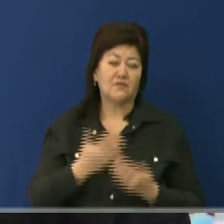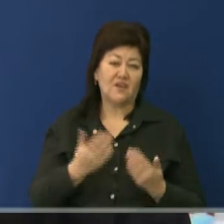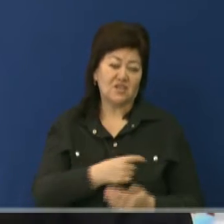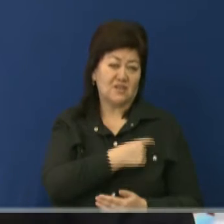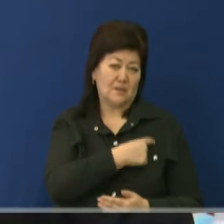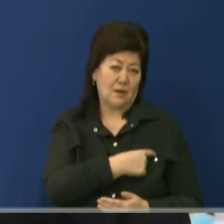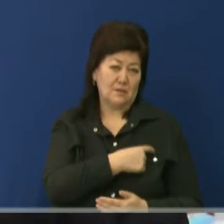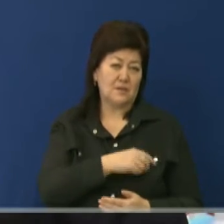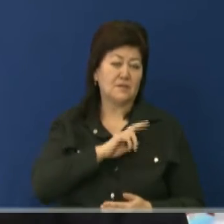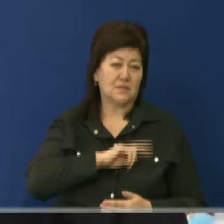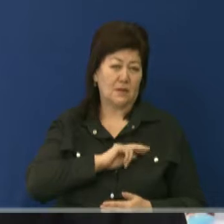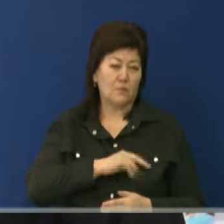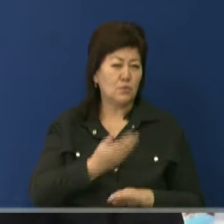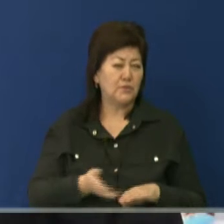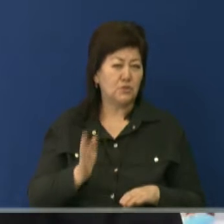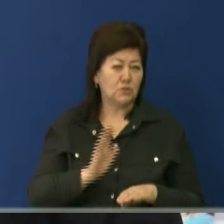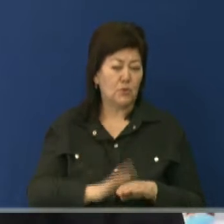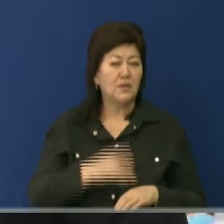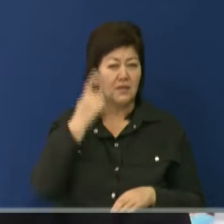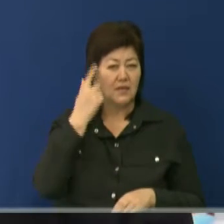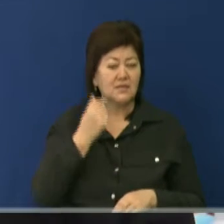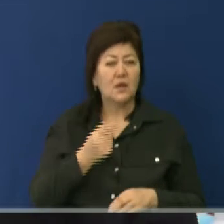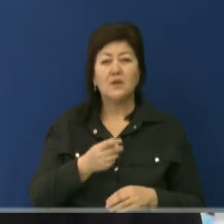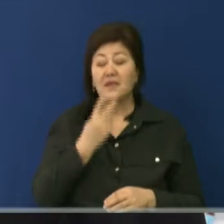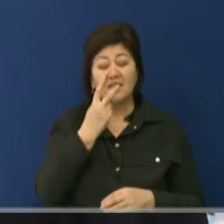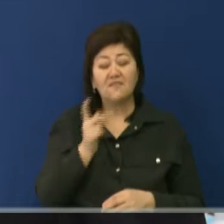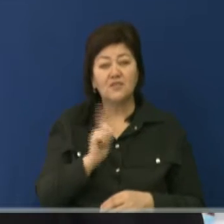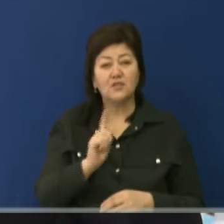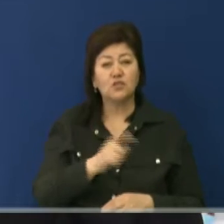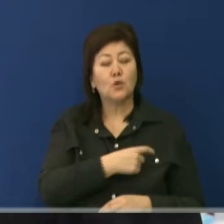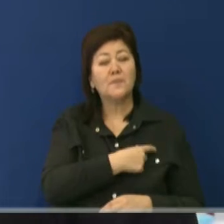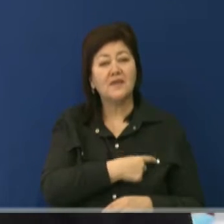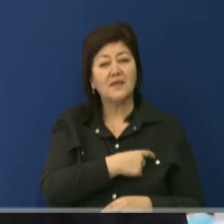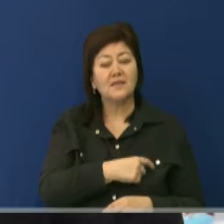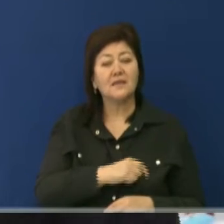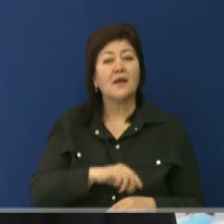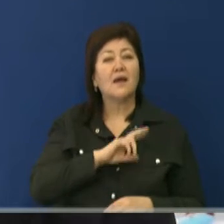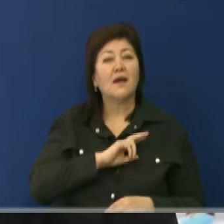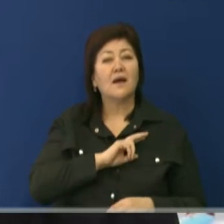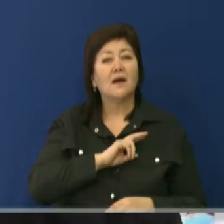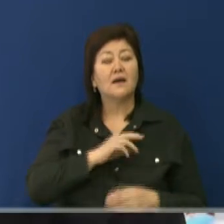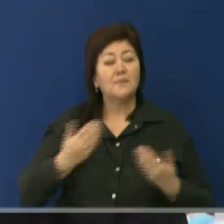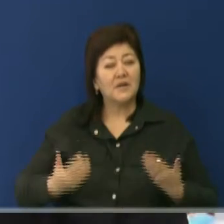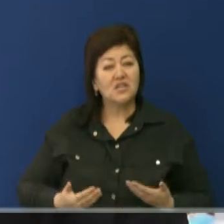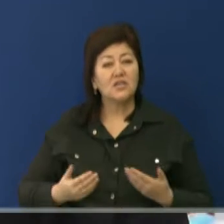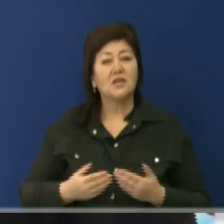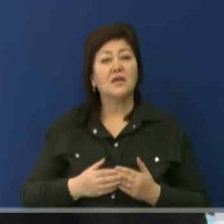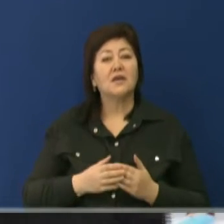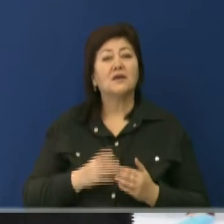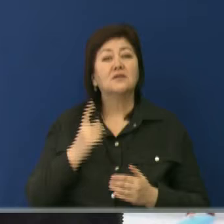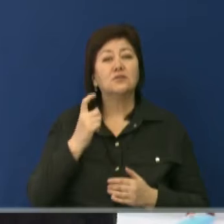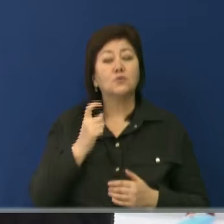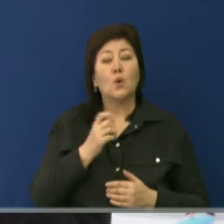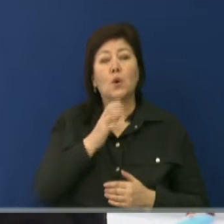ең қиын жұмыс. Мен жаттықтырушылардың 100 жыл жасағанын көрмедім. Себебі олар барлығынан бұрын шәкірттермен бірге күйіп жанып